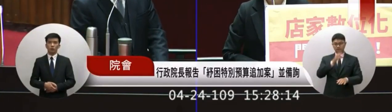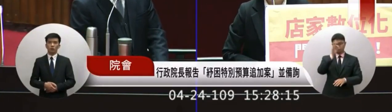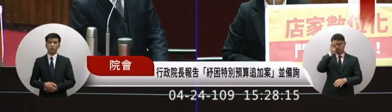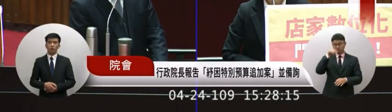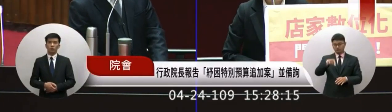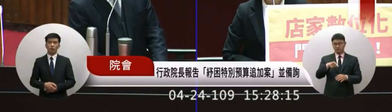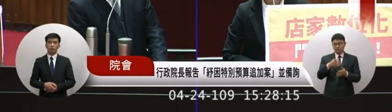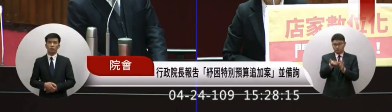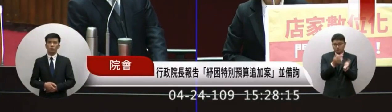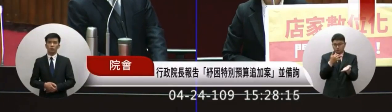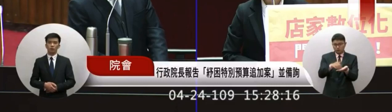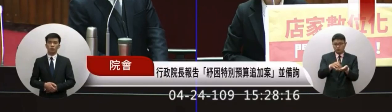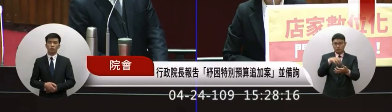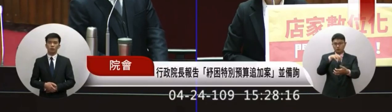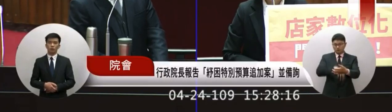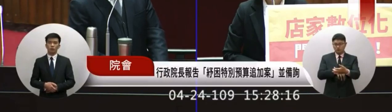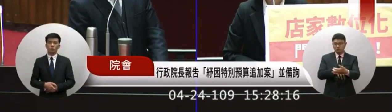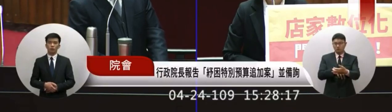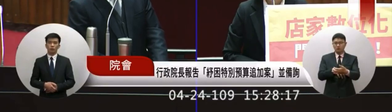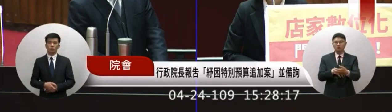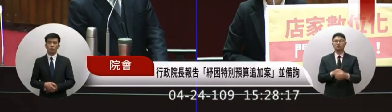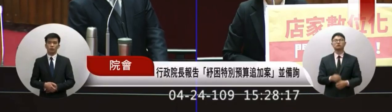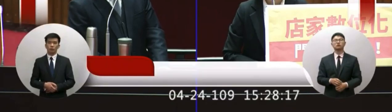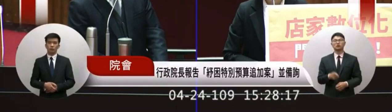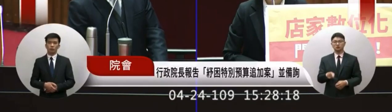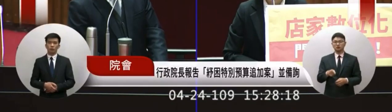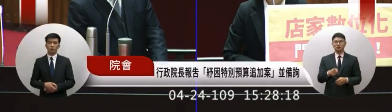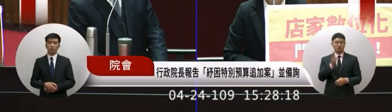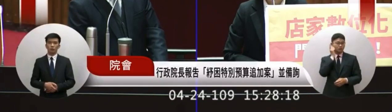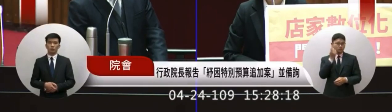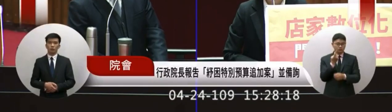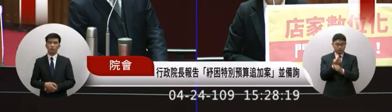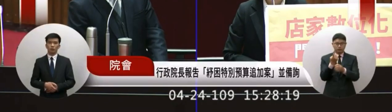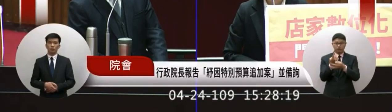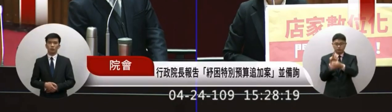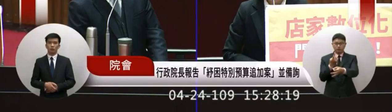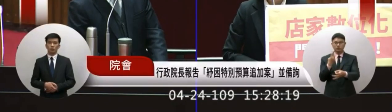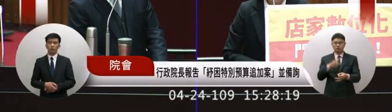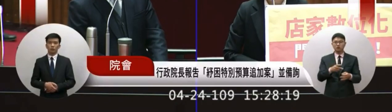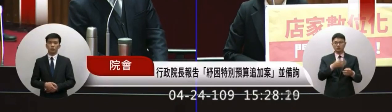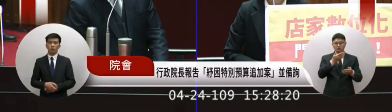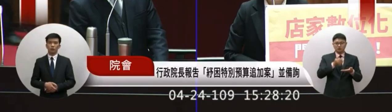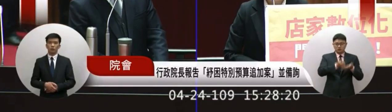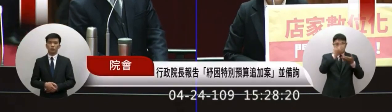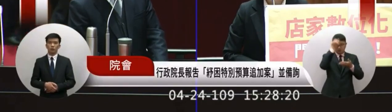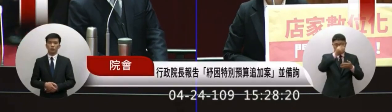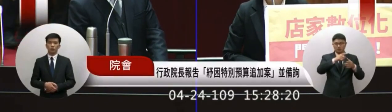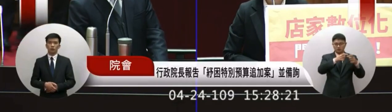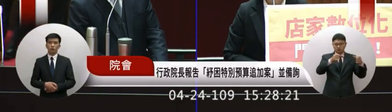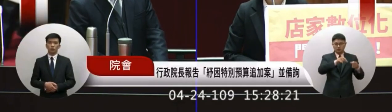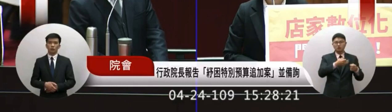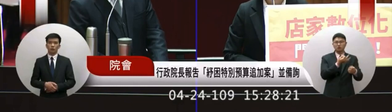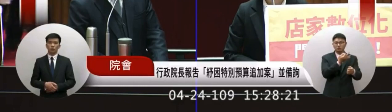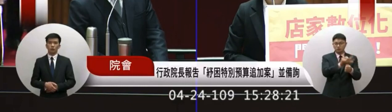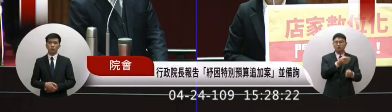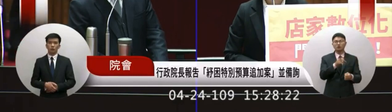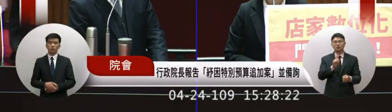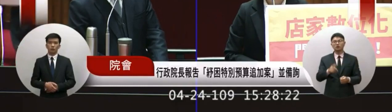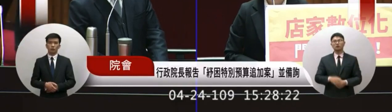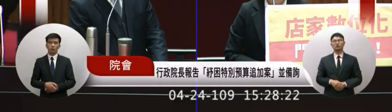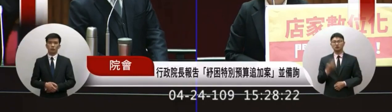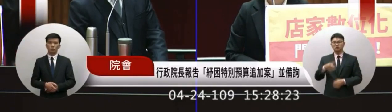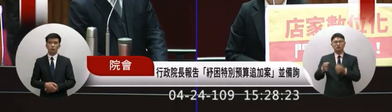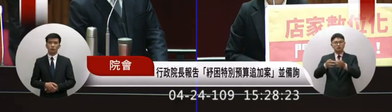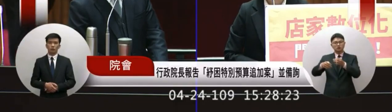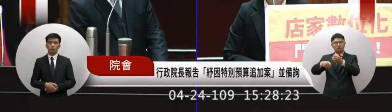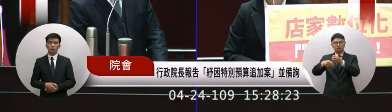的编列的预算中，包括这个增加使用行动支付、敬老卡票证以及行动支付的店家，不论消费者或店家，以及建置